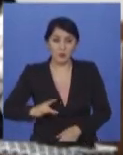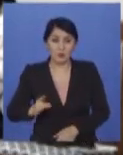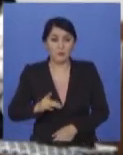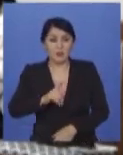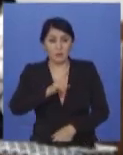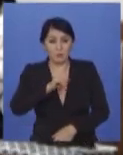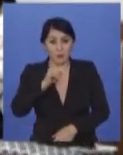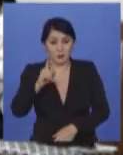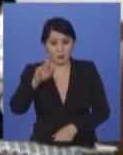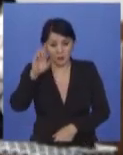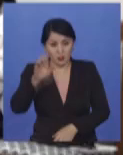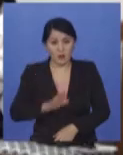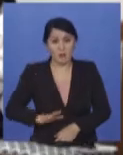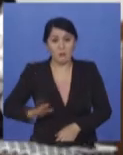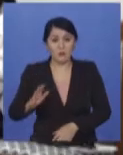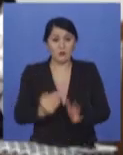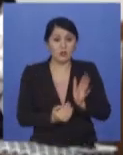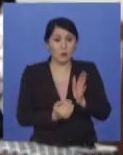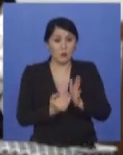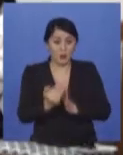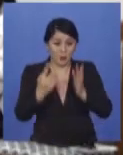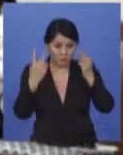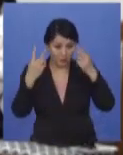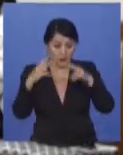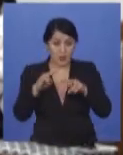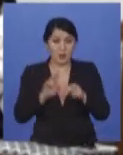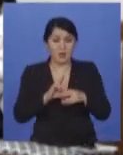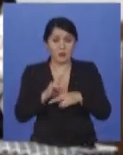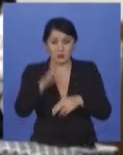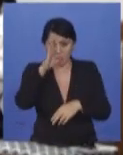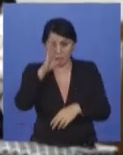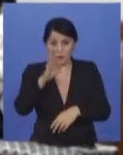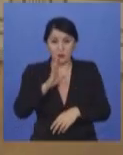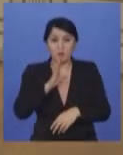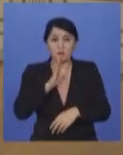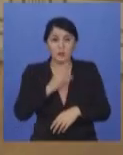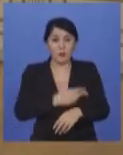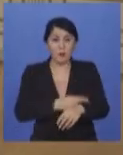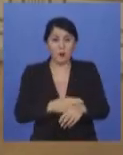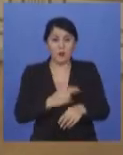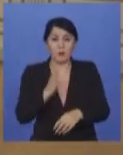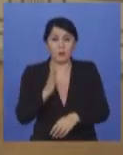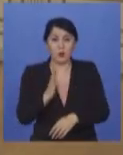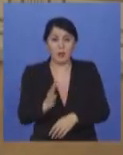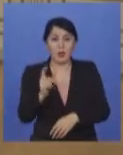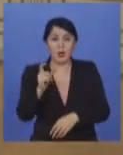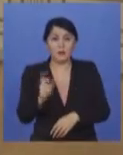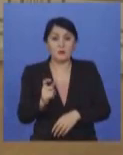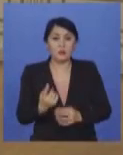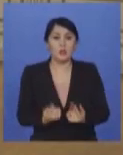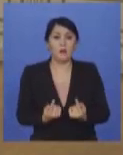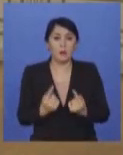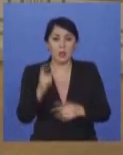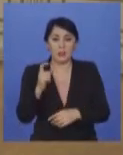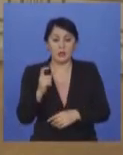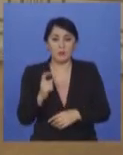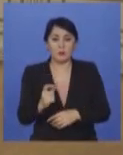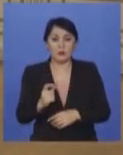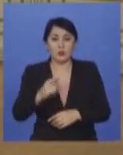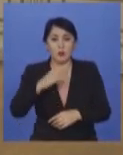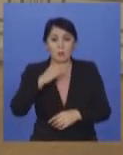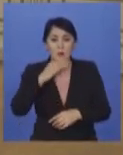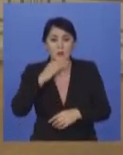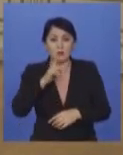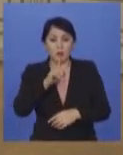емес, еліміздің кез келген жоғары оқу орнында білім алатын қыз жігіттерге үлгі боларлықтай тұлға. Бүгінгі шараға келіп отырғандардың да көп